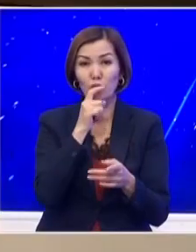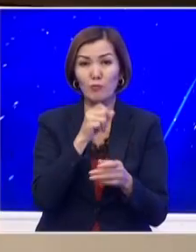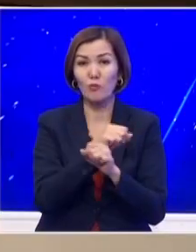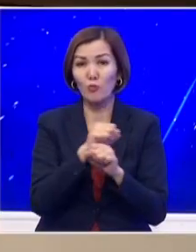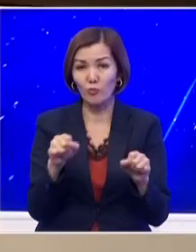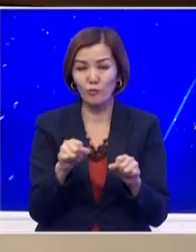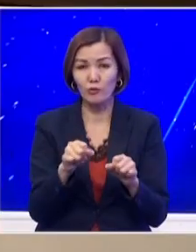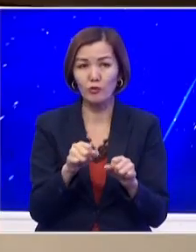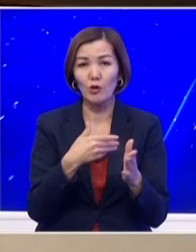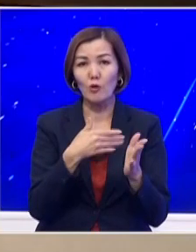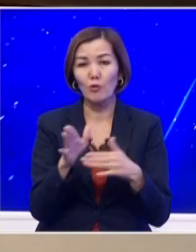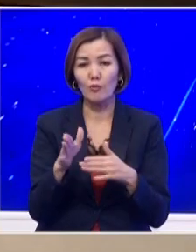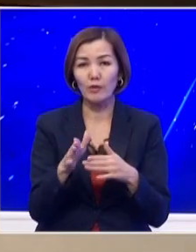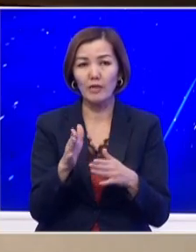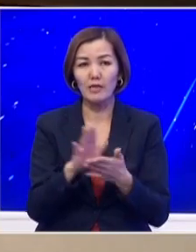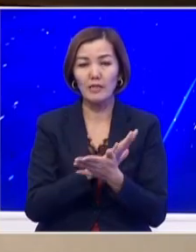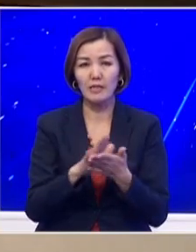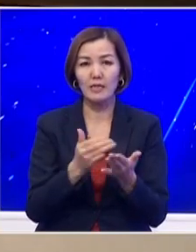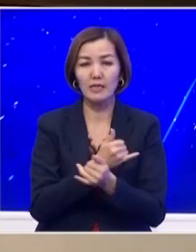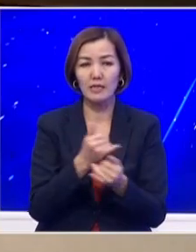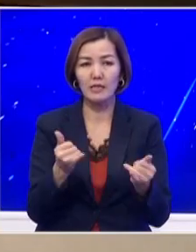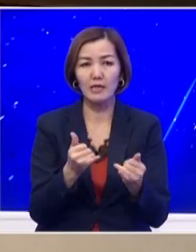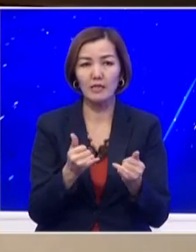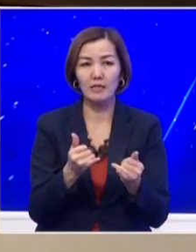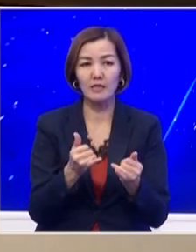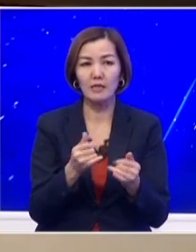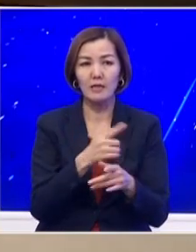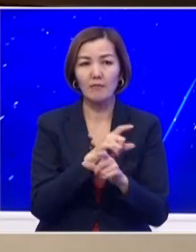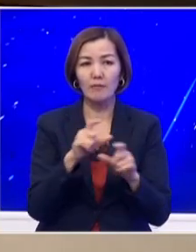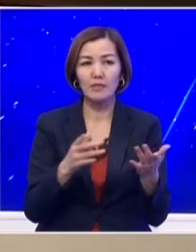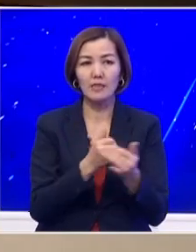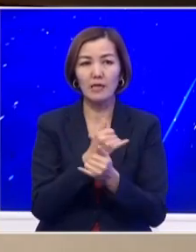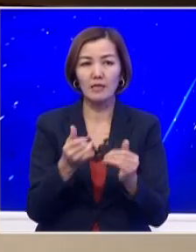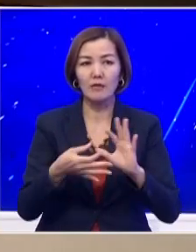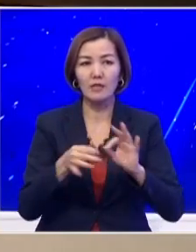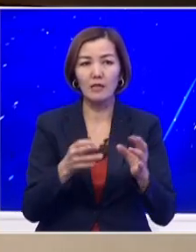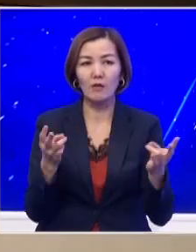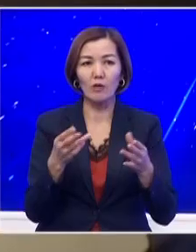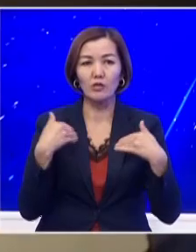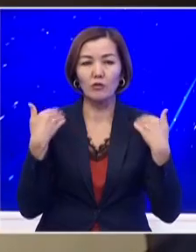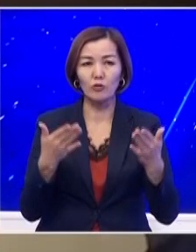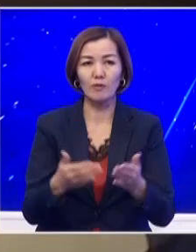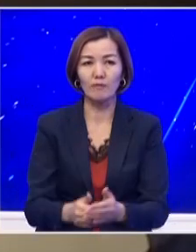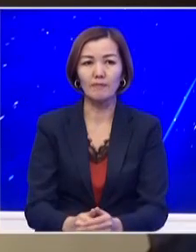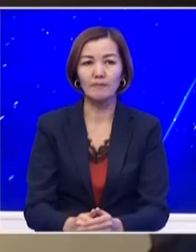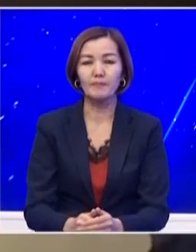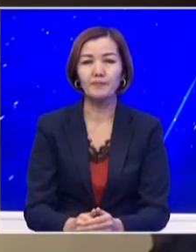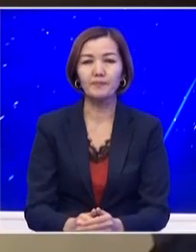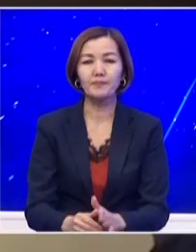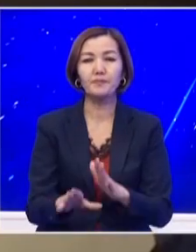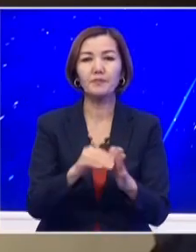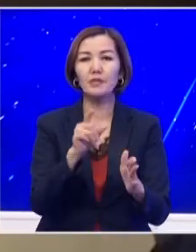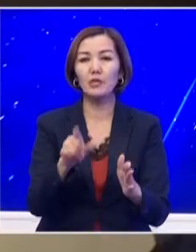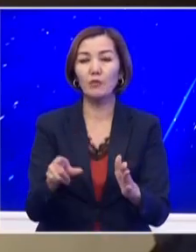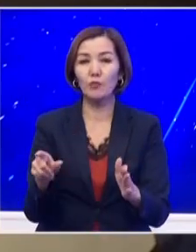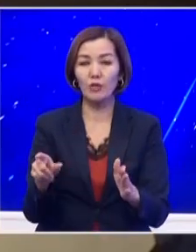үшін тегін медициналық көмектің кепілдендірілген көлемімен медсақтандыру пакеттерін нақтылауды ұсынамын. Ал депутат